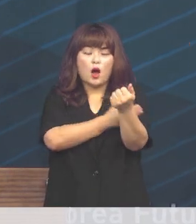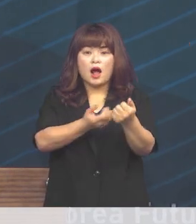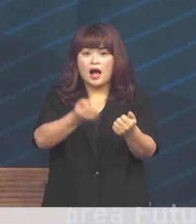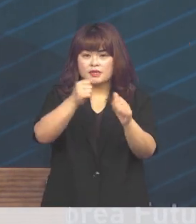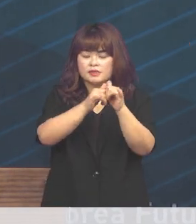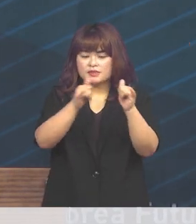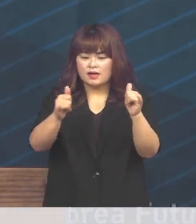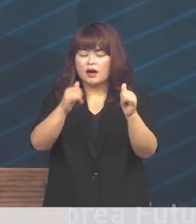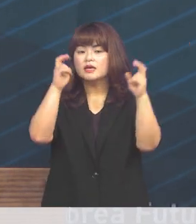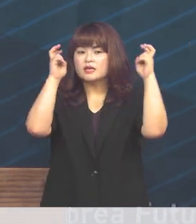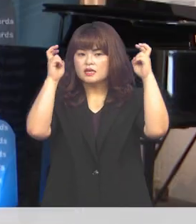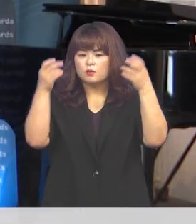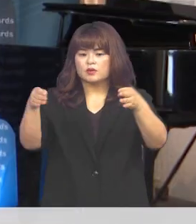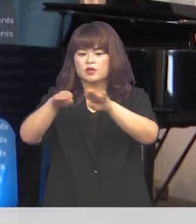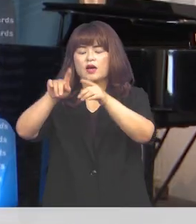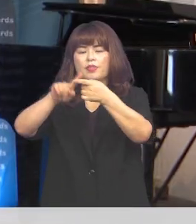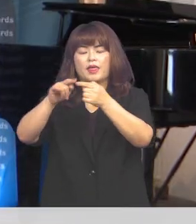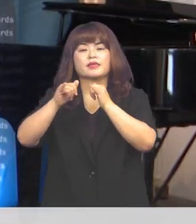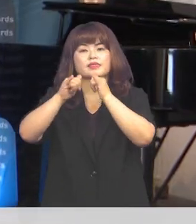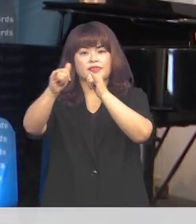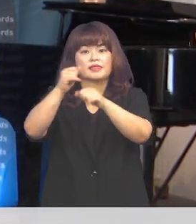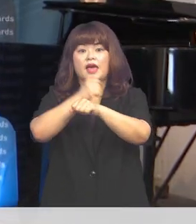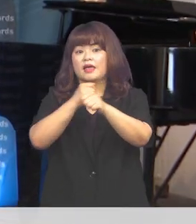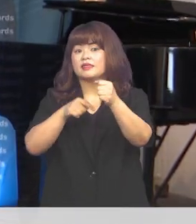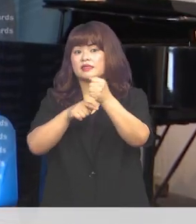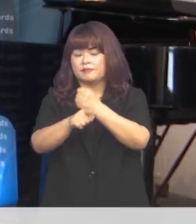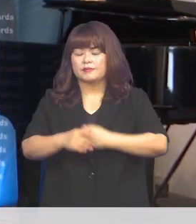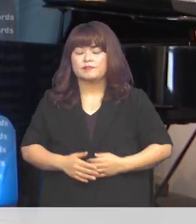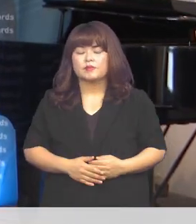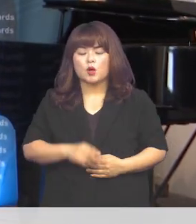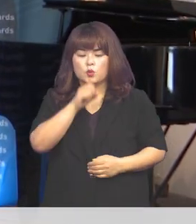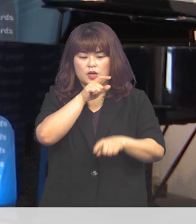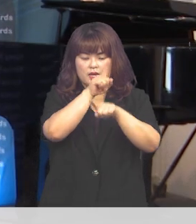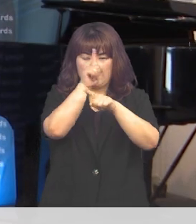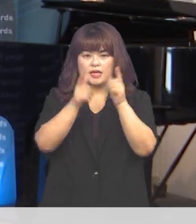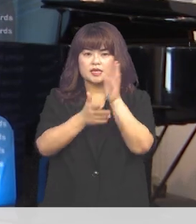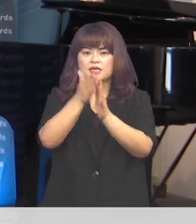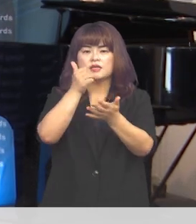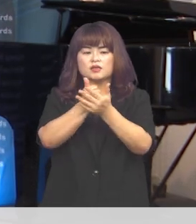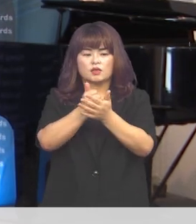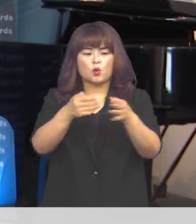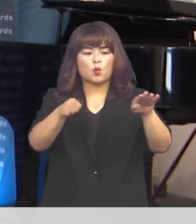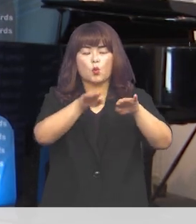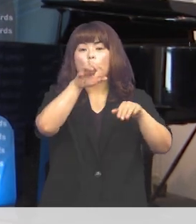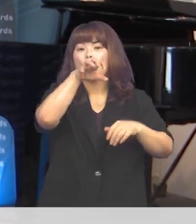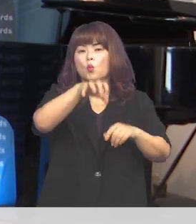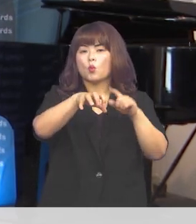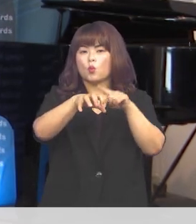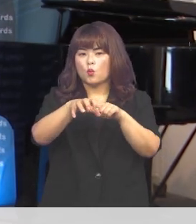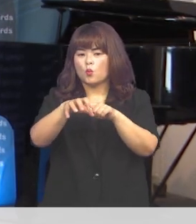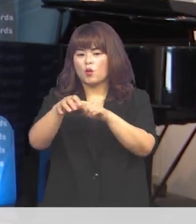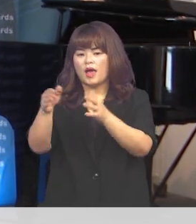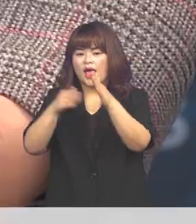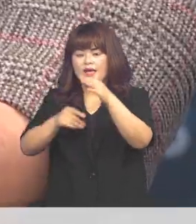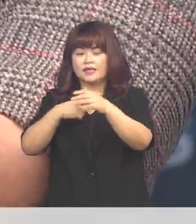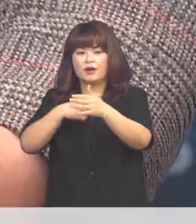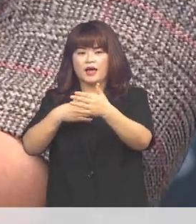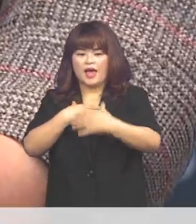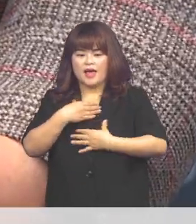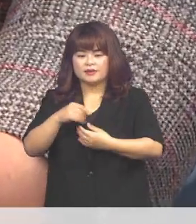지닌 인물이나 기업, 기관에게 시상하는 것으로 이 시장은 공공기관 및 행정지자체